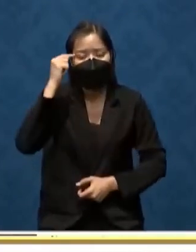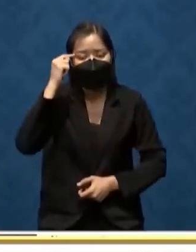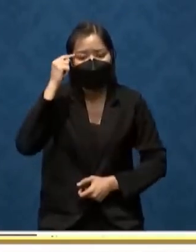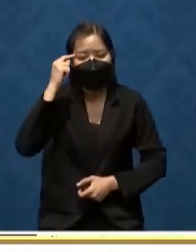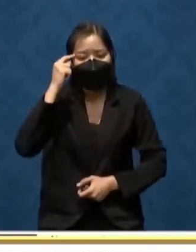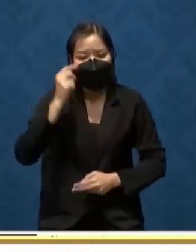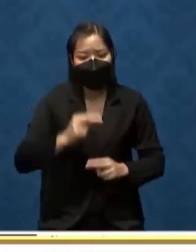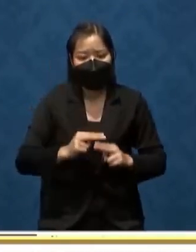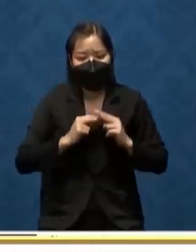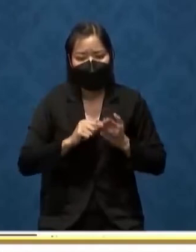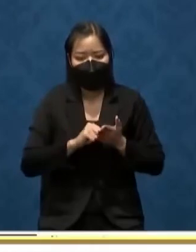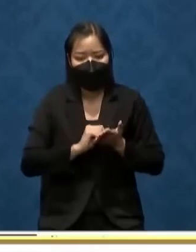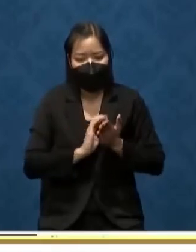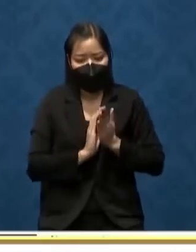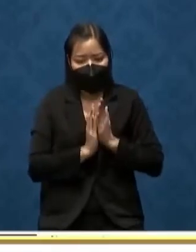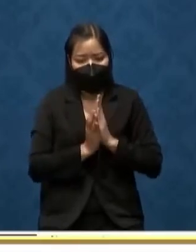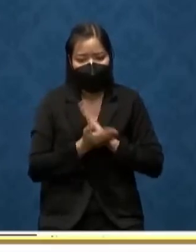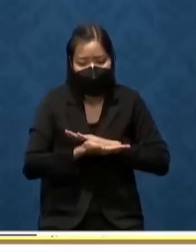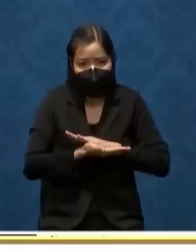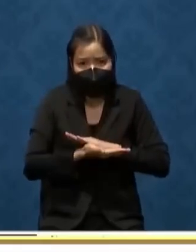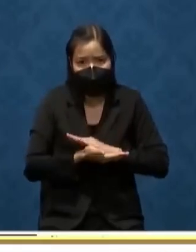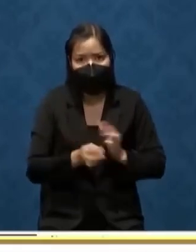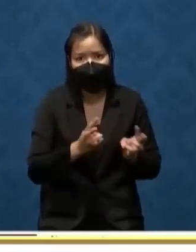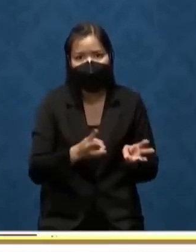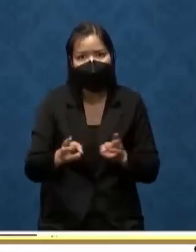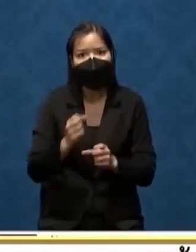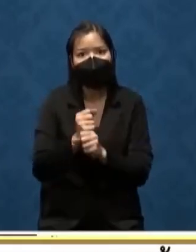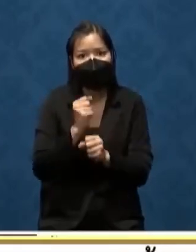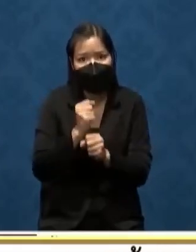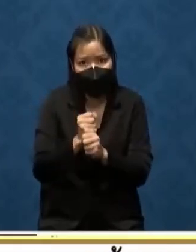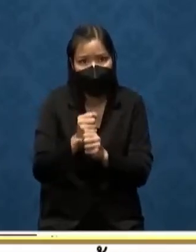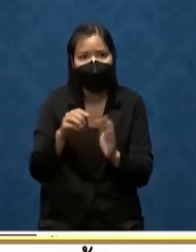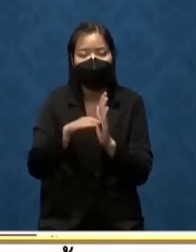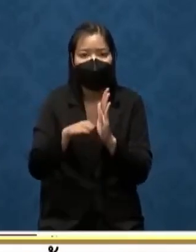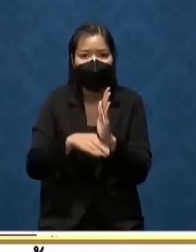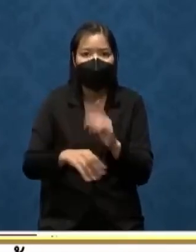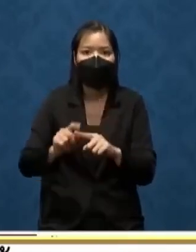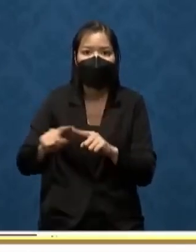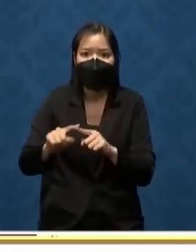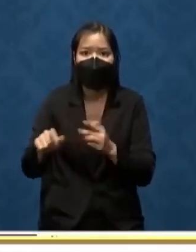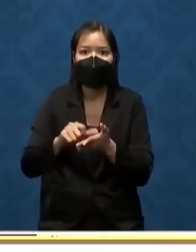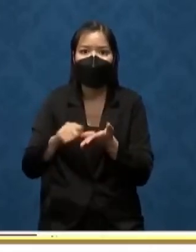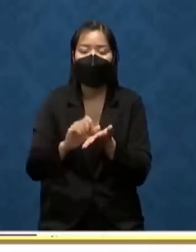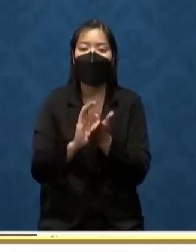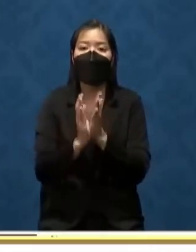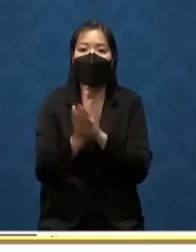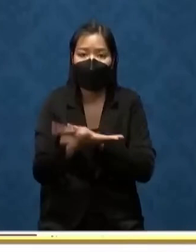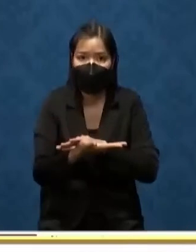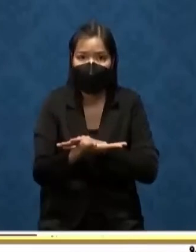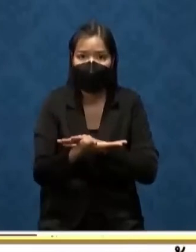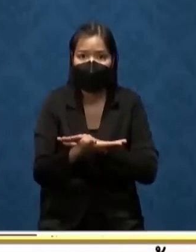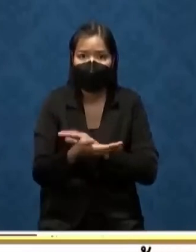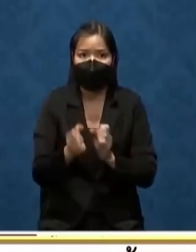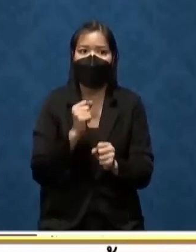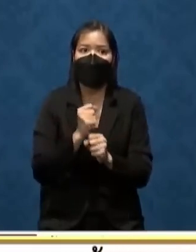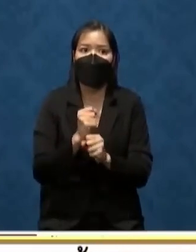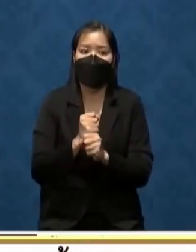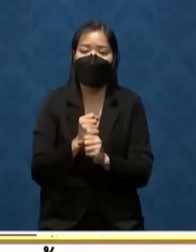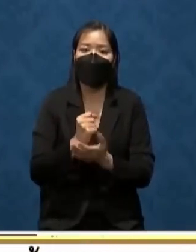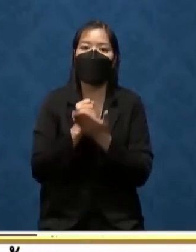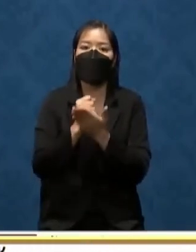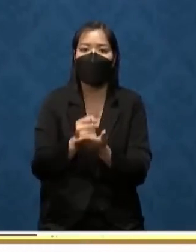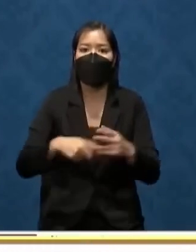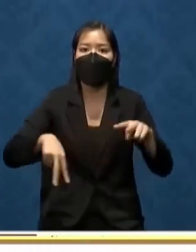วถีรูป ปับพิธีการทำงานตัว CON ปานจค